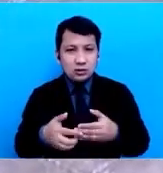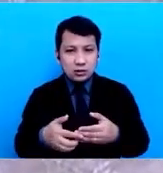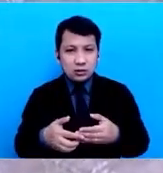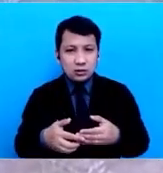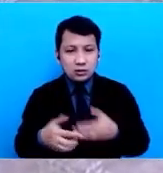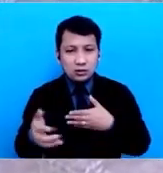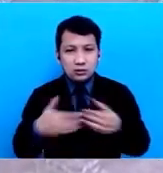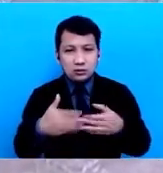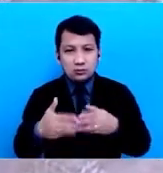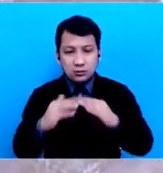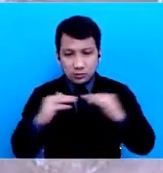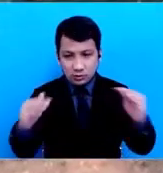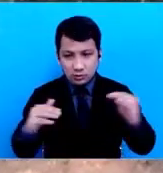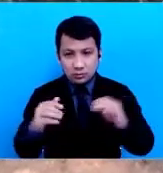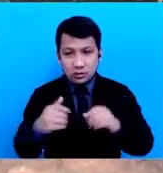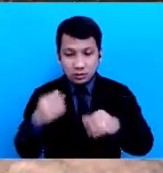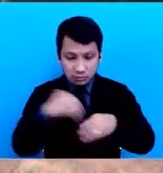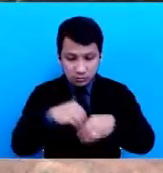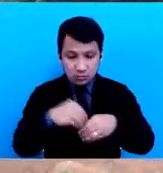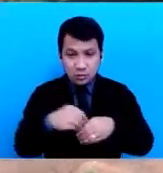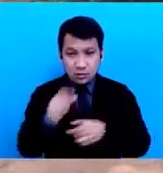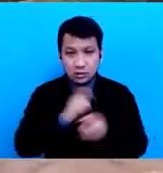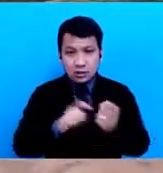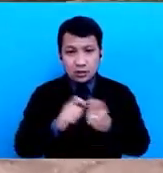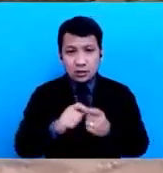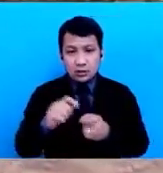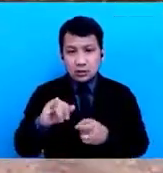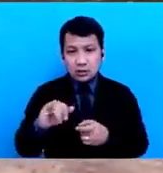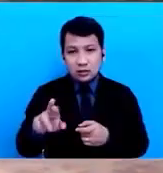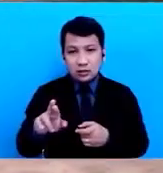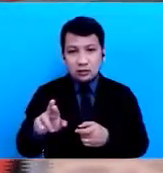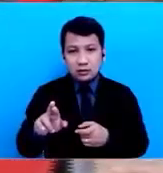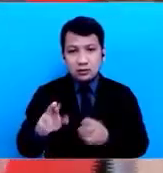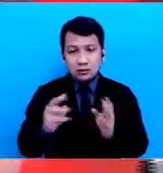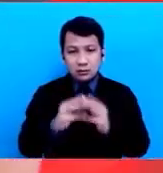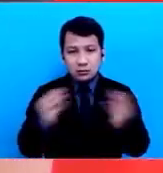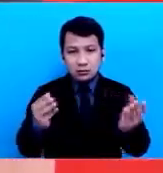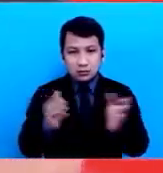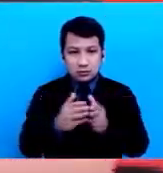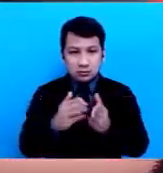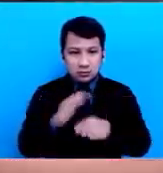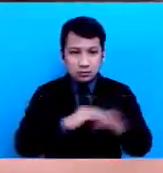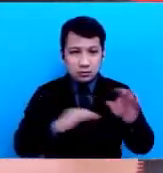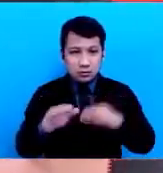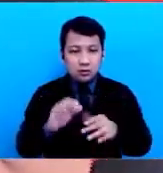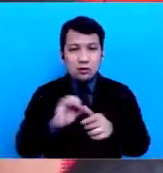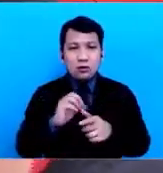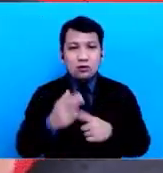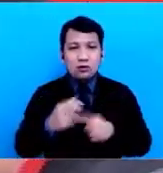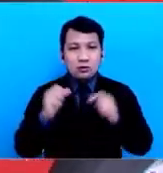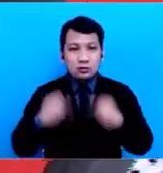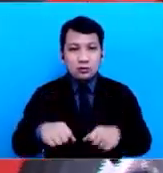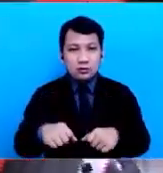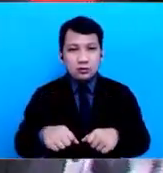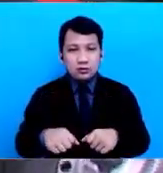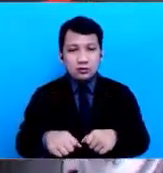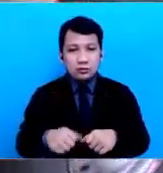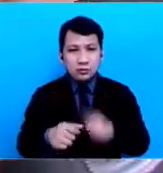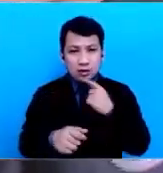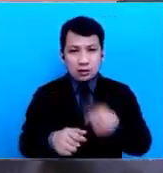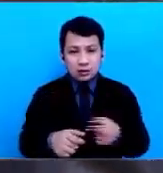certain level of air inside the car. Pwede nyo tignan yung instruction manual ng kotse nyo or buksan nyo yung driver's side ng